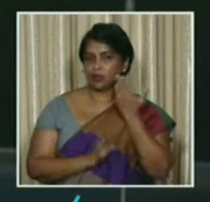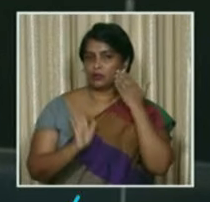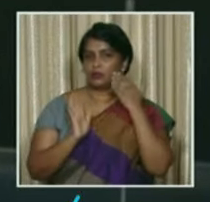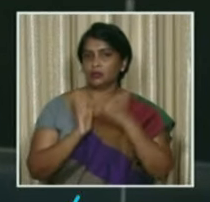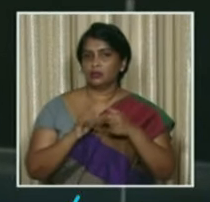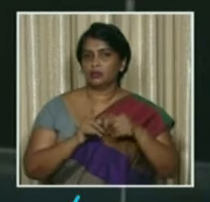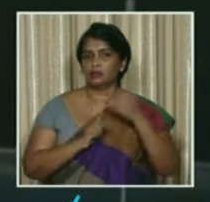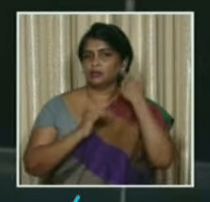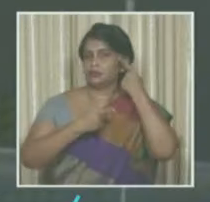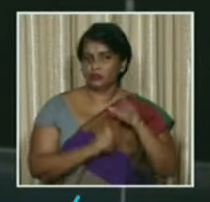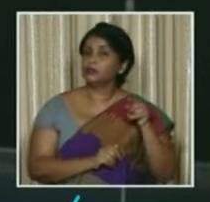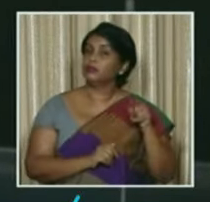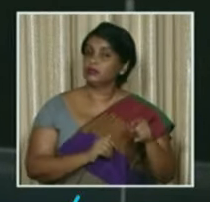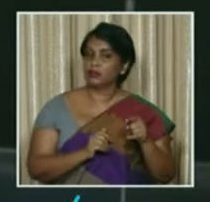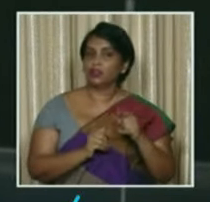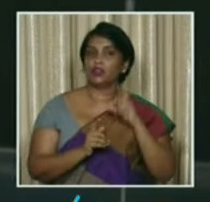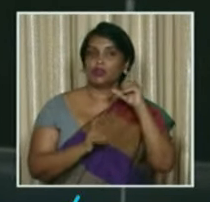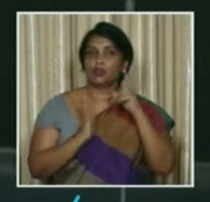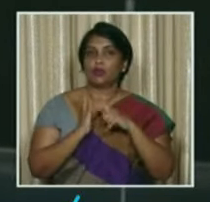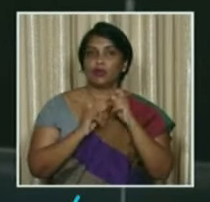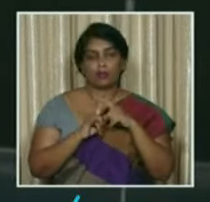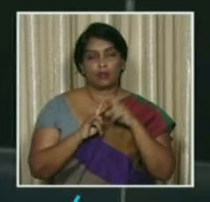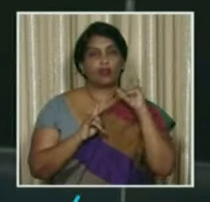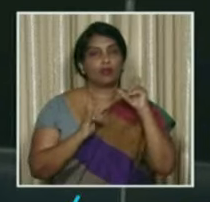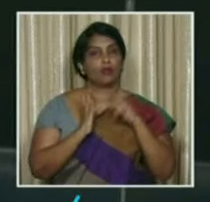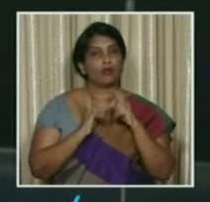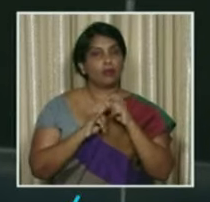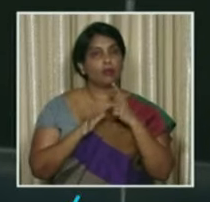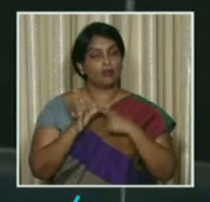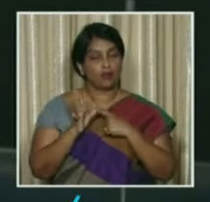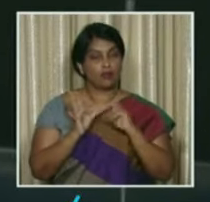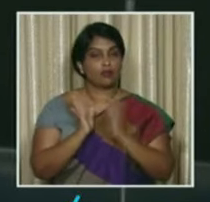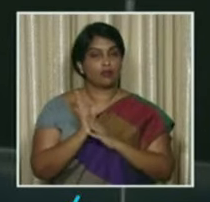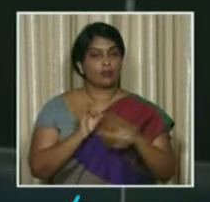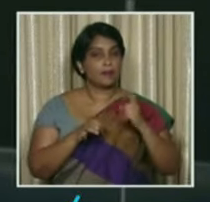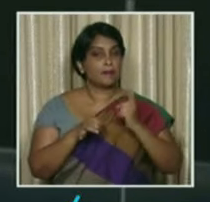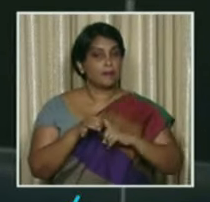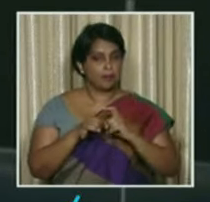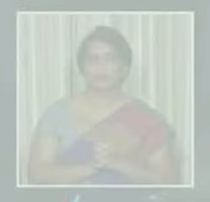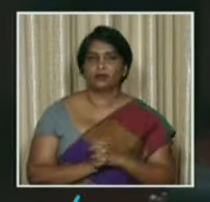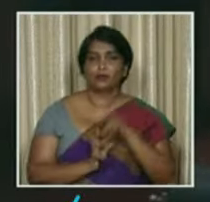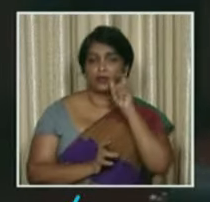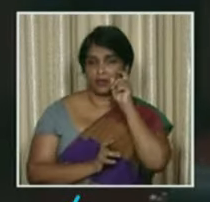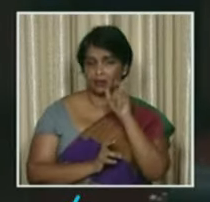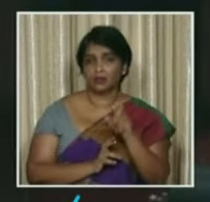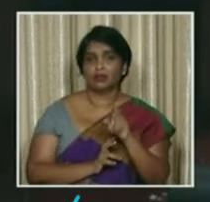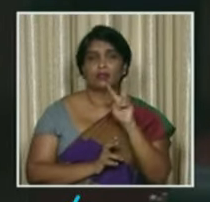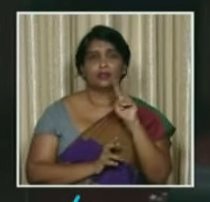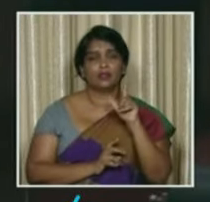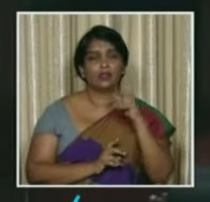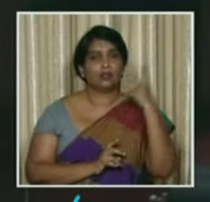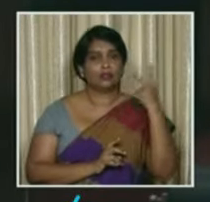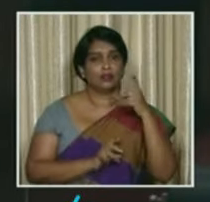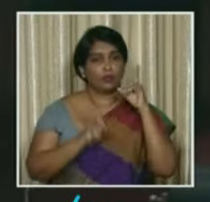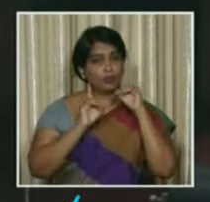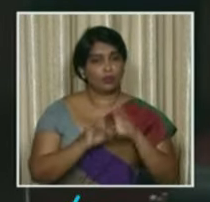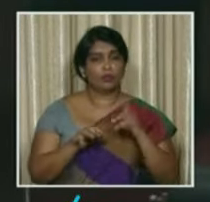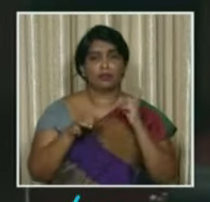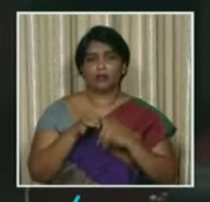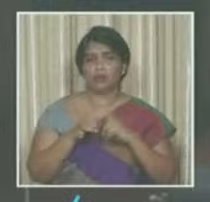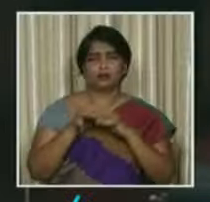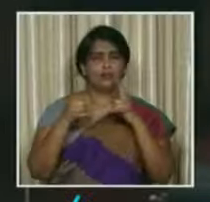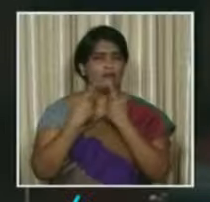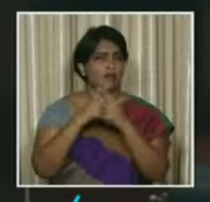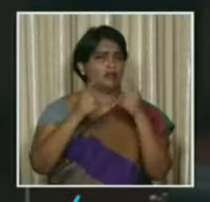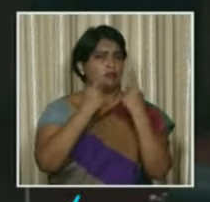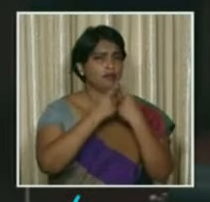දැනට කරුණු සොයා බලාගෙන යනවා. ඕප් සහ කෝපා කමිටු දෙකට මේ සභාවේ මතුව ප්‍රශ්නයක් හැට අපිට යොමු කරන්න පුළුවන්. 27/2 යටතේ මේ විදිහට එකිනෙකට බැඳිච්ච